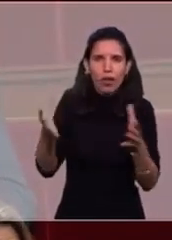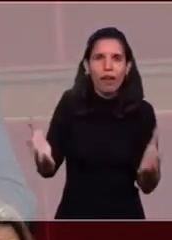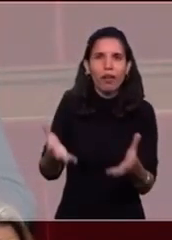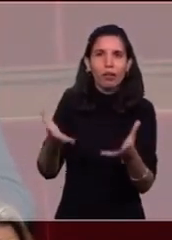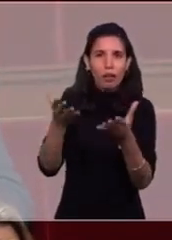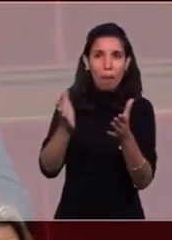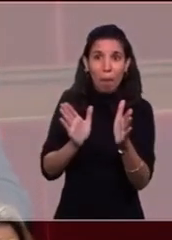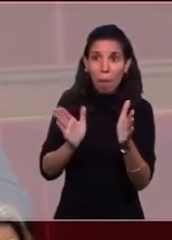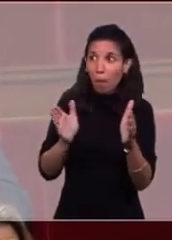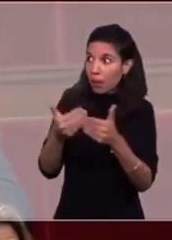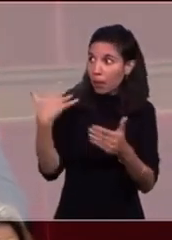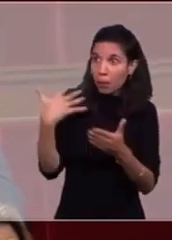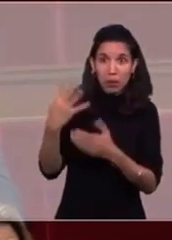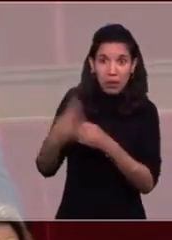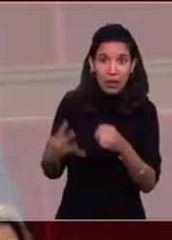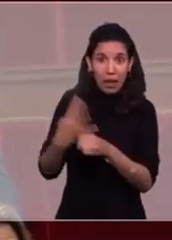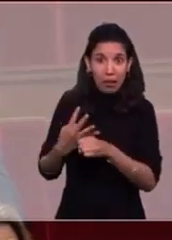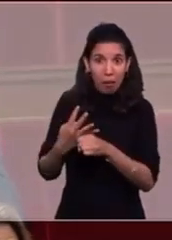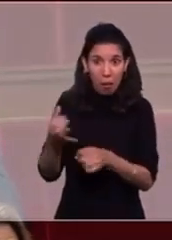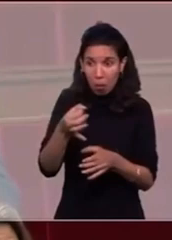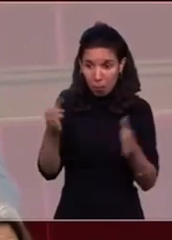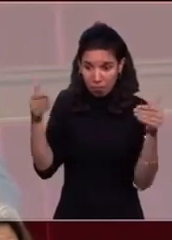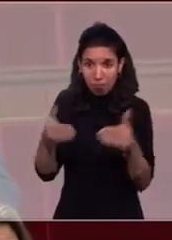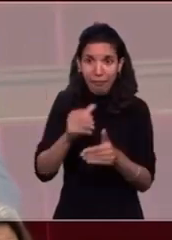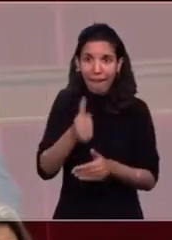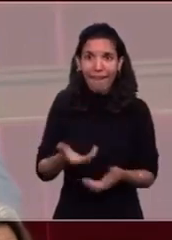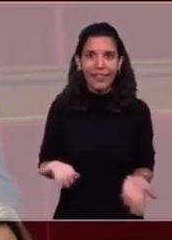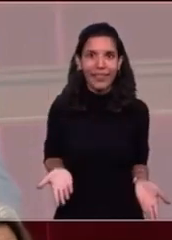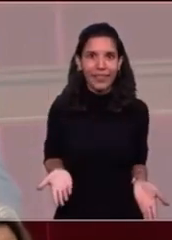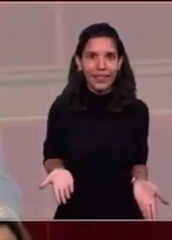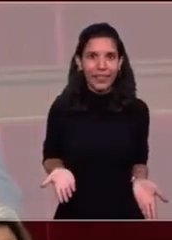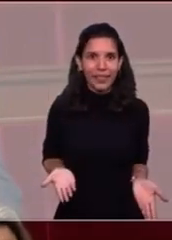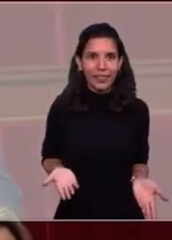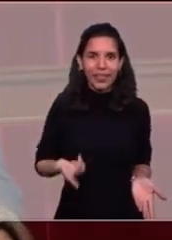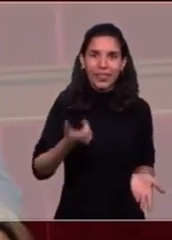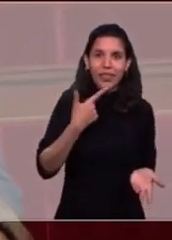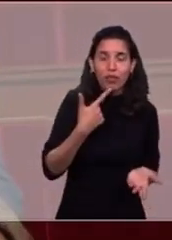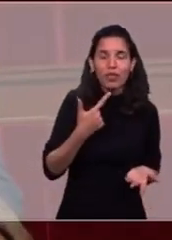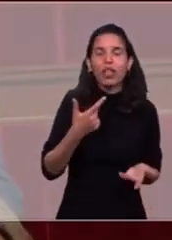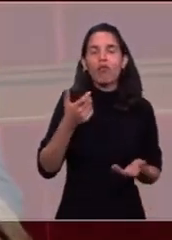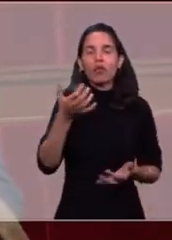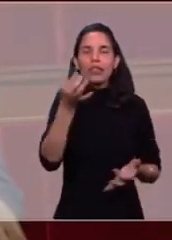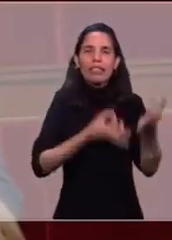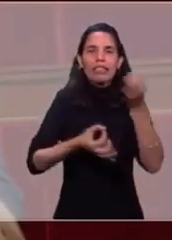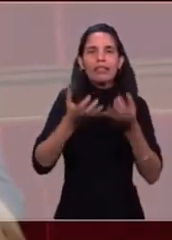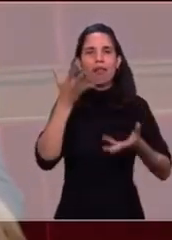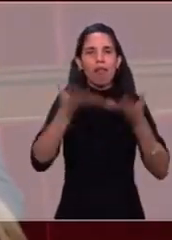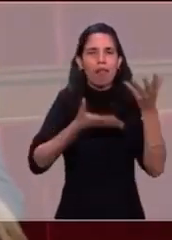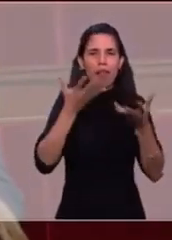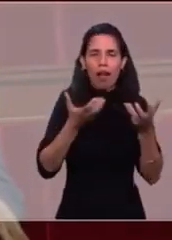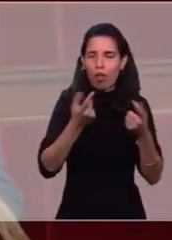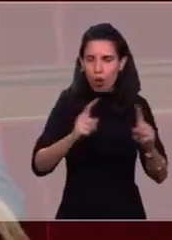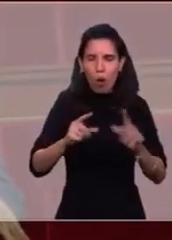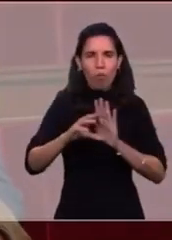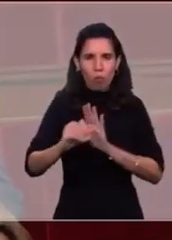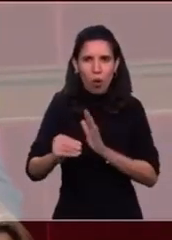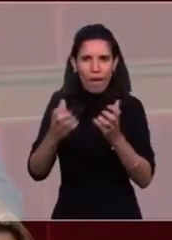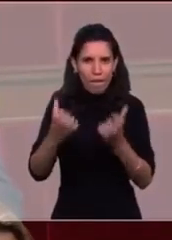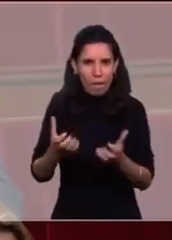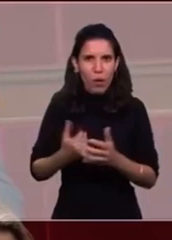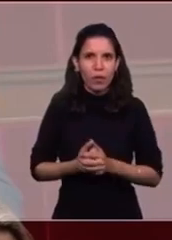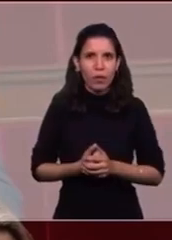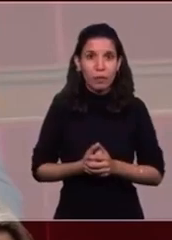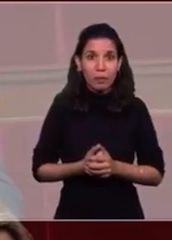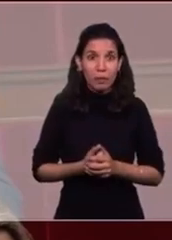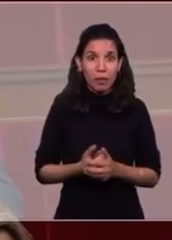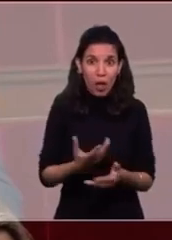avoir rien fait depuis 4 ans. L'heure n'est plus aux mots d'amour, mais aux preuves. Les risques d'un blackout électrique pour l'hiver